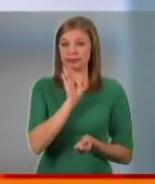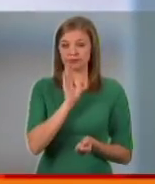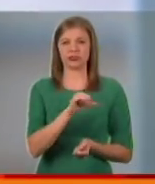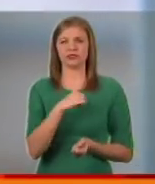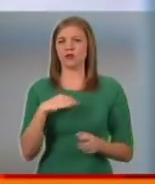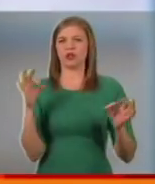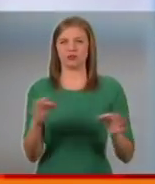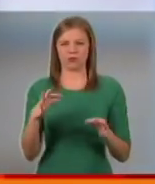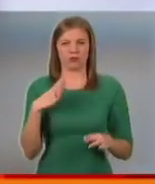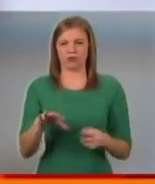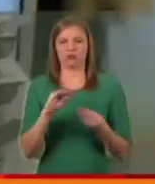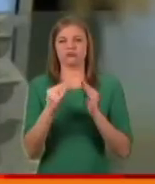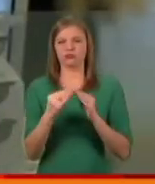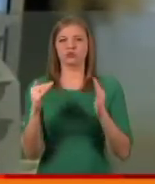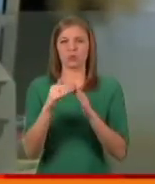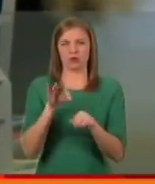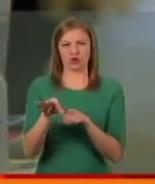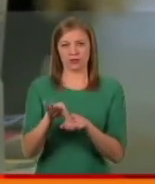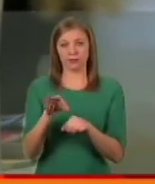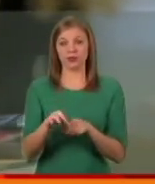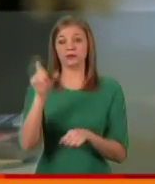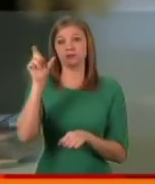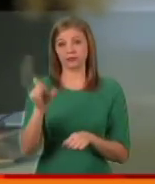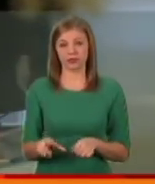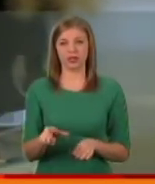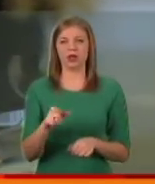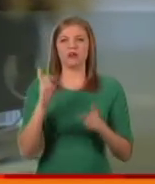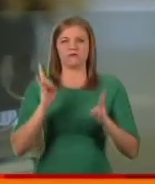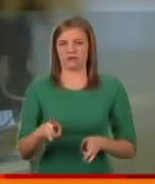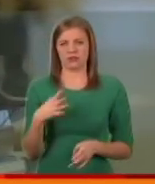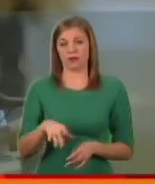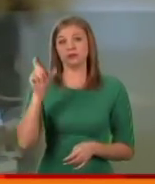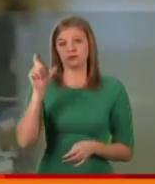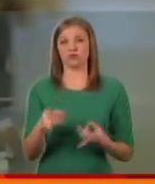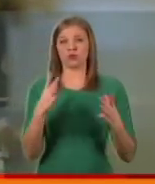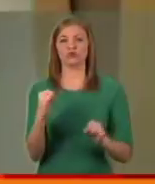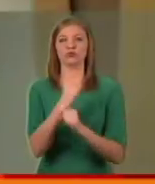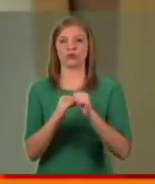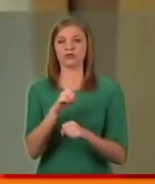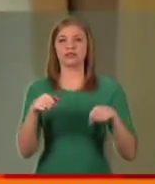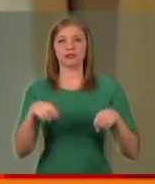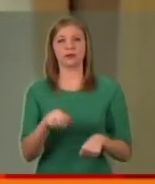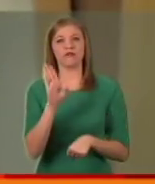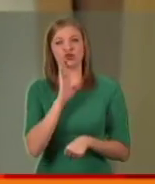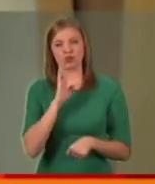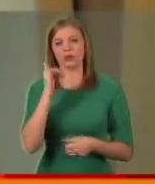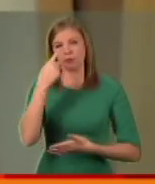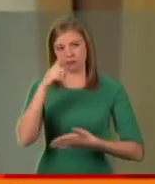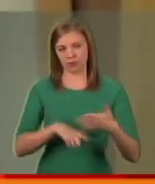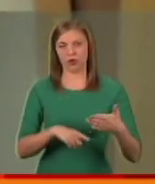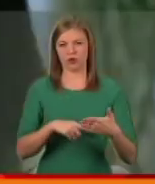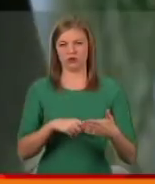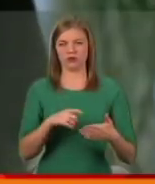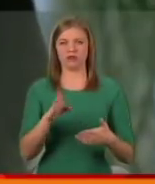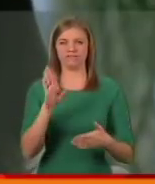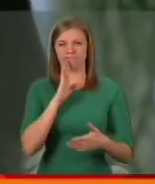сама ніколи не стикалася з домашньою тиранією. Вона не жертва, вона борчиня за права жінок і переконана